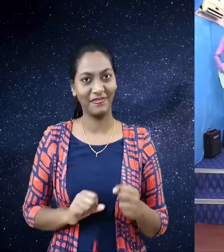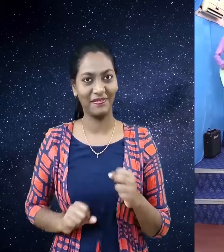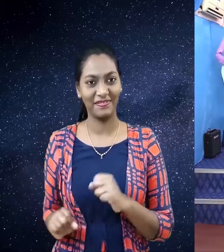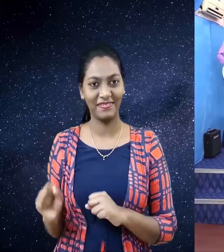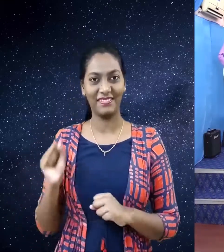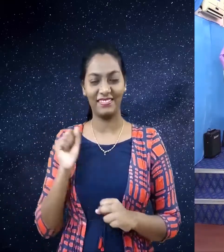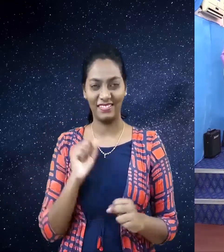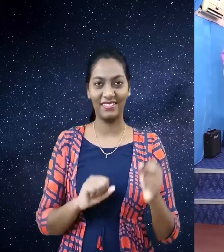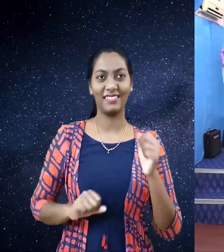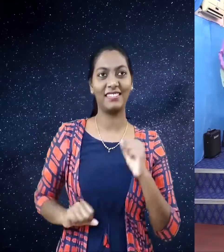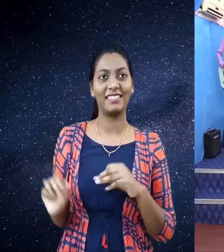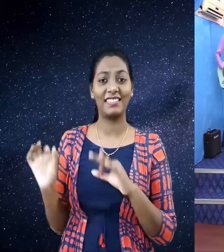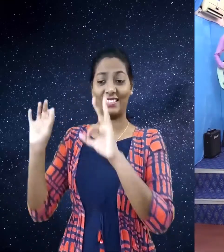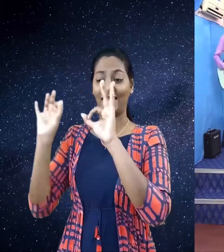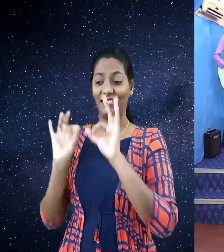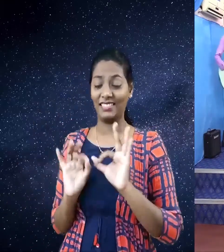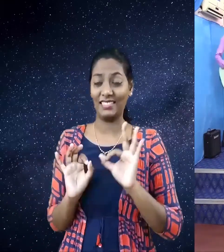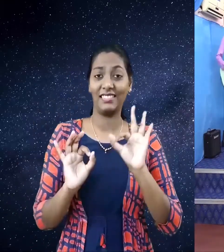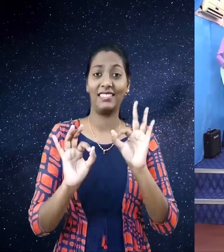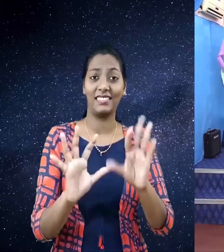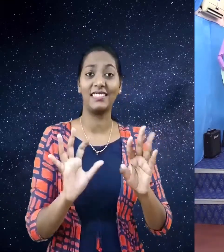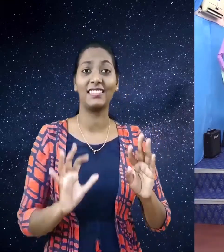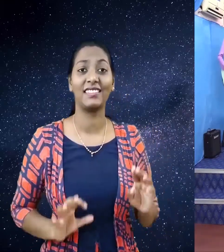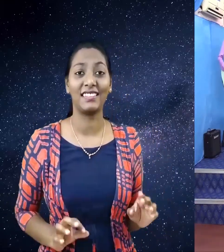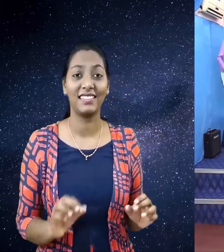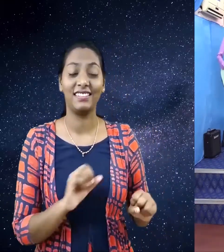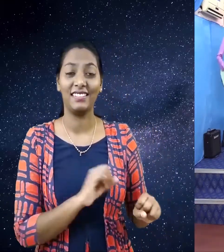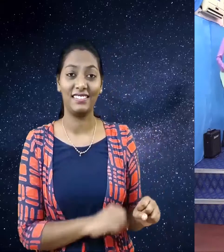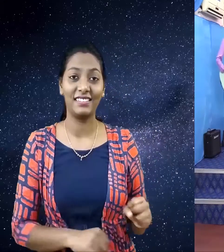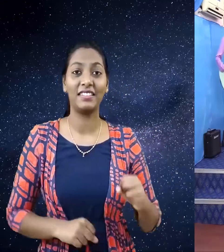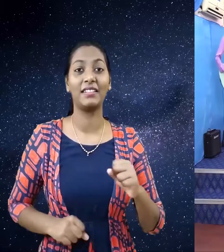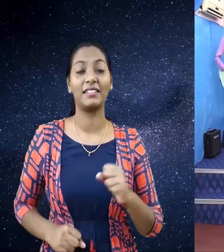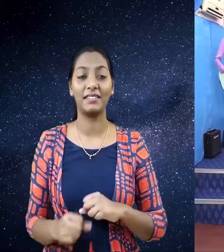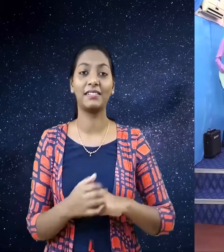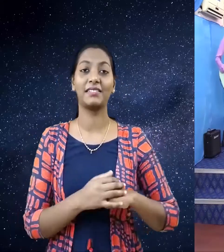जानता मैं कौन मैं